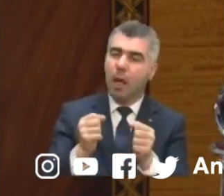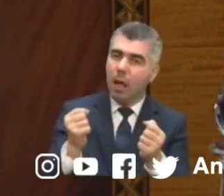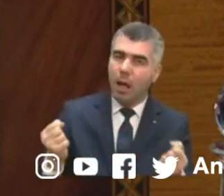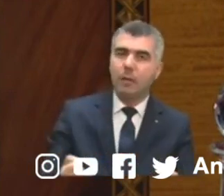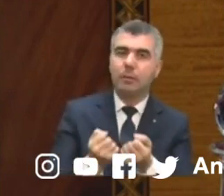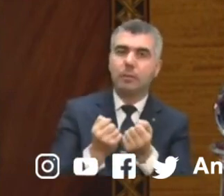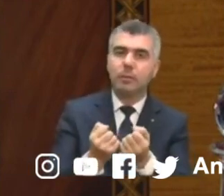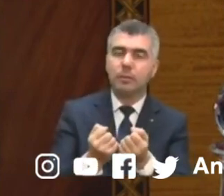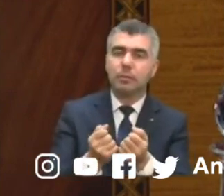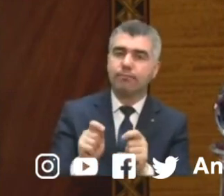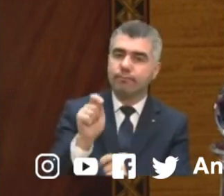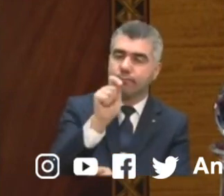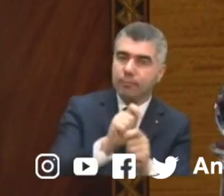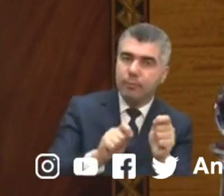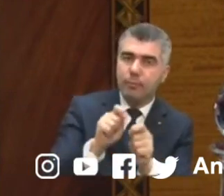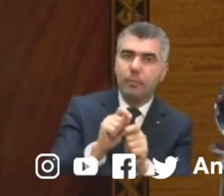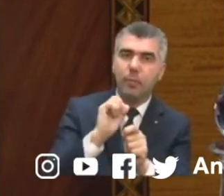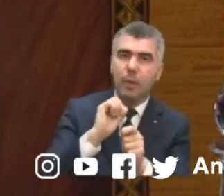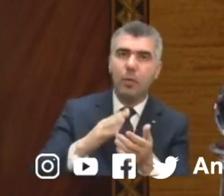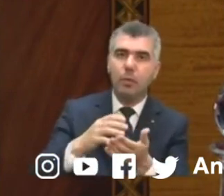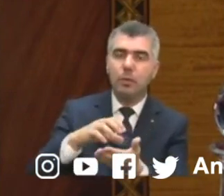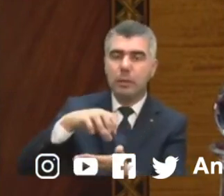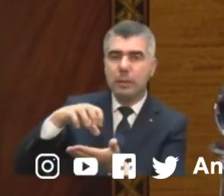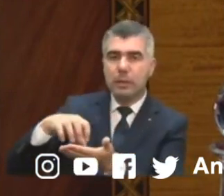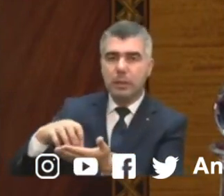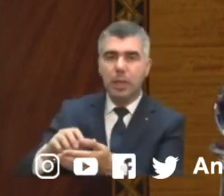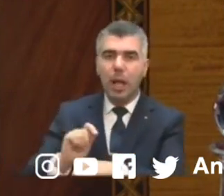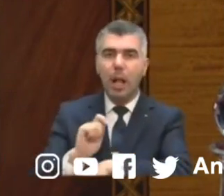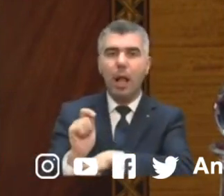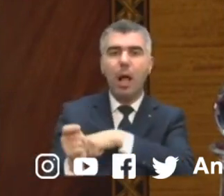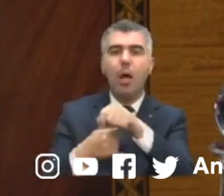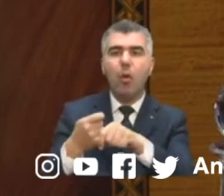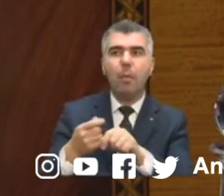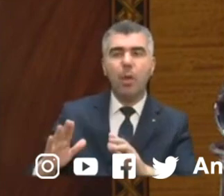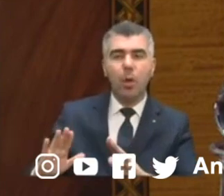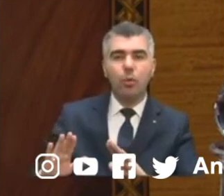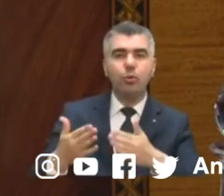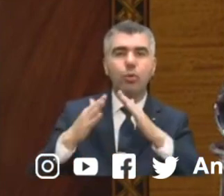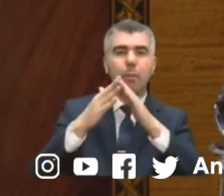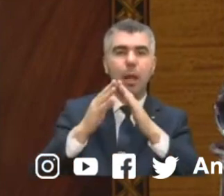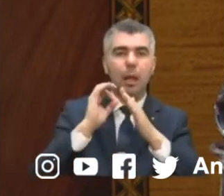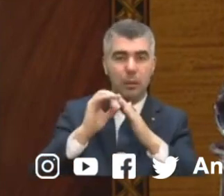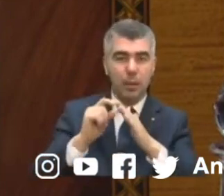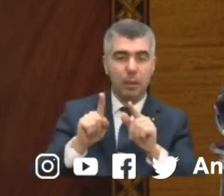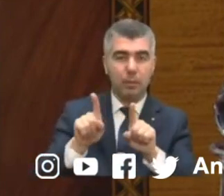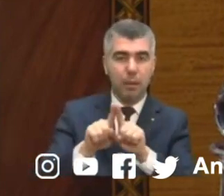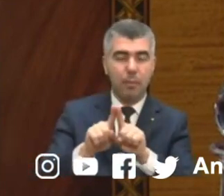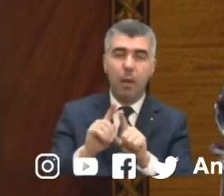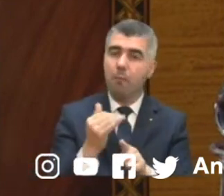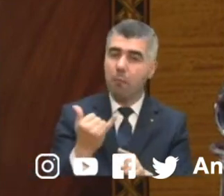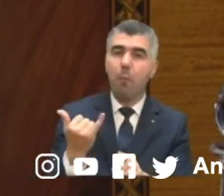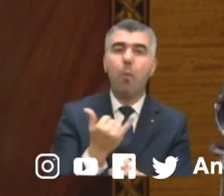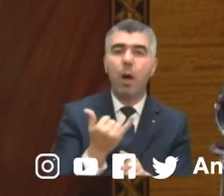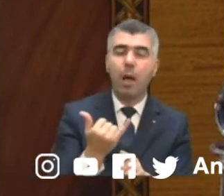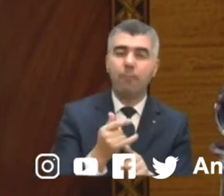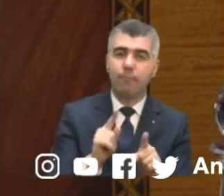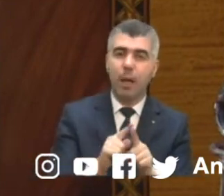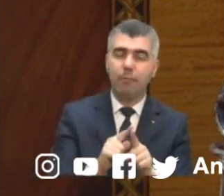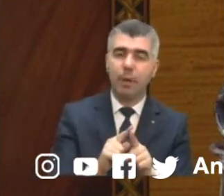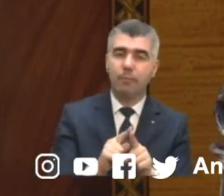الاقتصادي الرئيسي في المجال القروي والمناطق الجبلية المنكوبة أحد القطاعات الأكثر